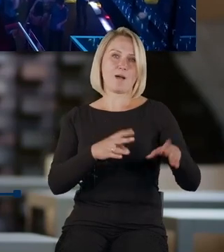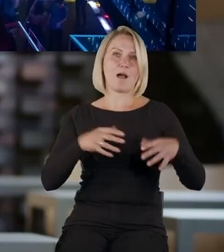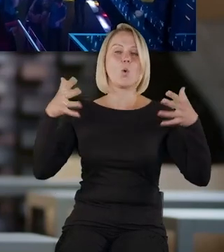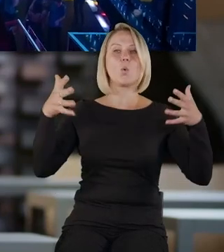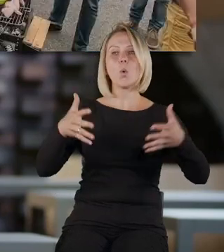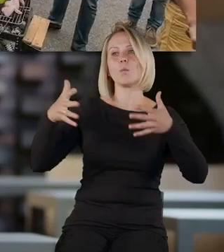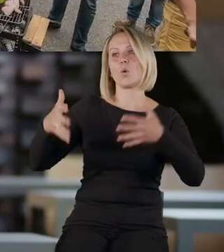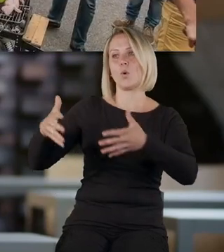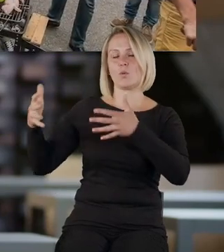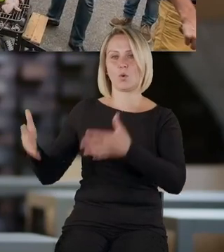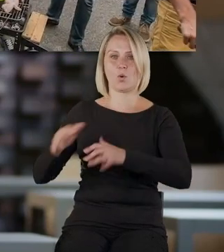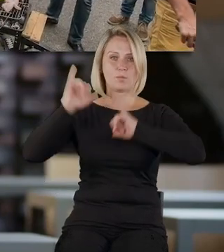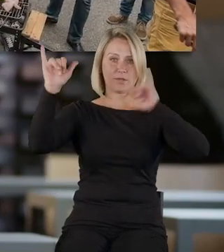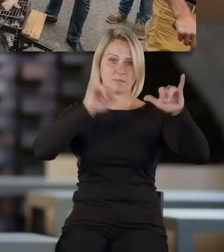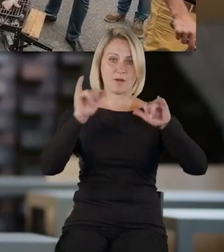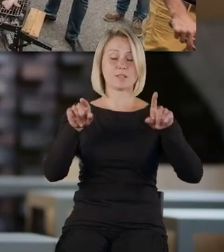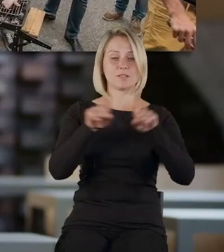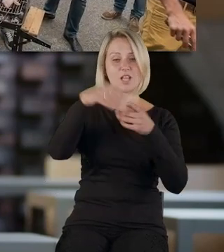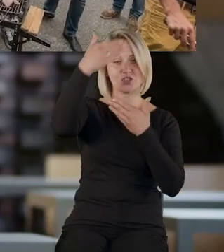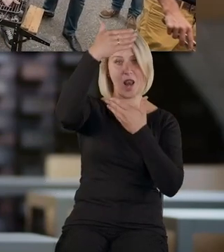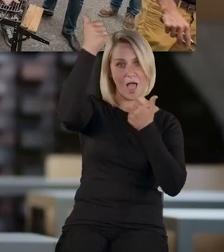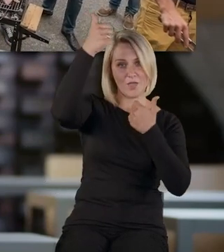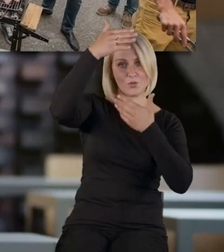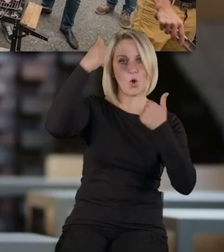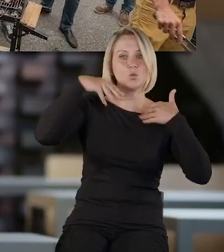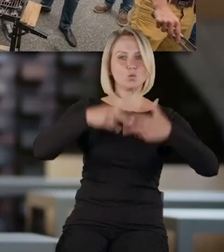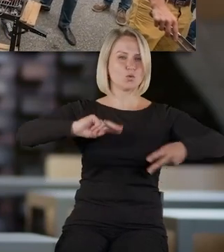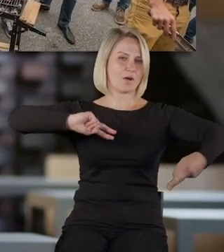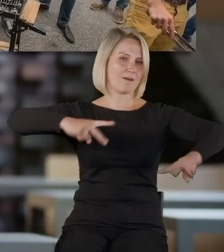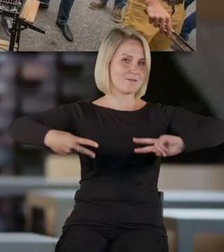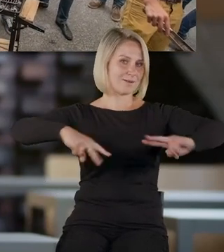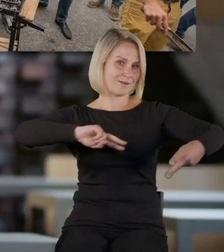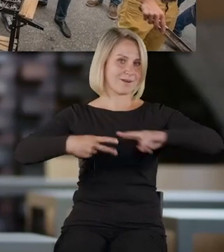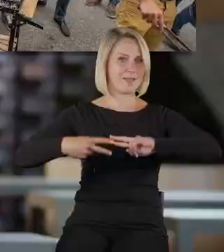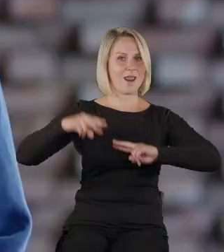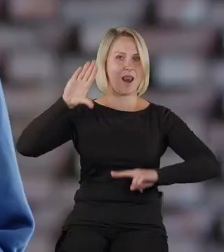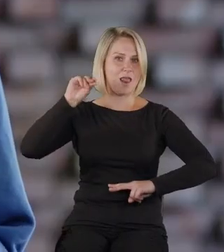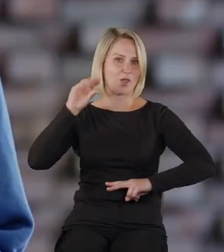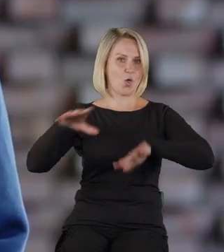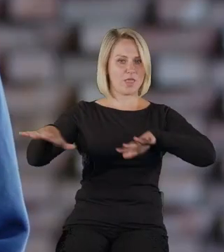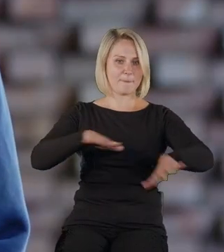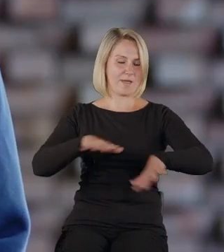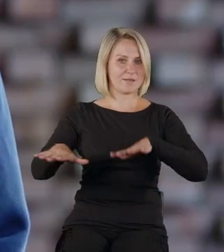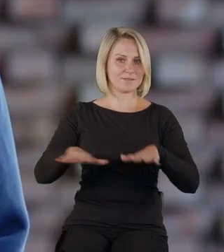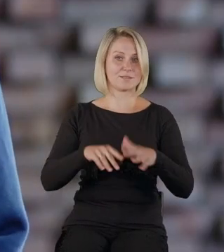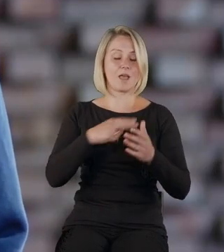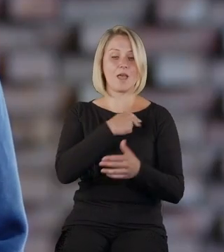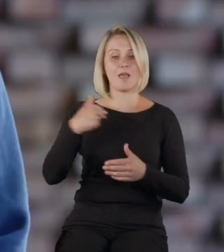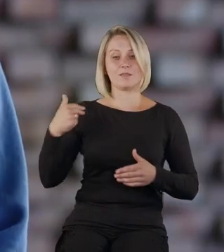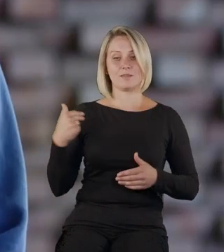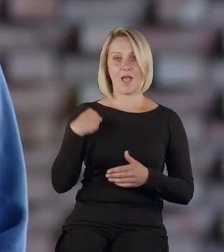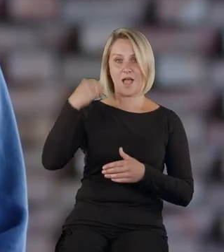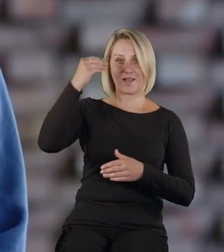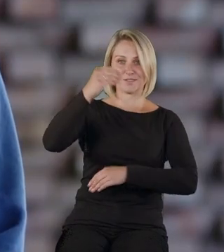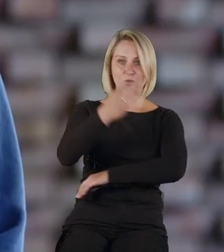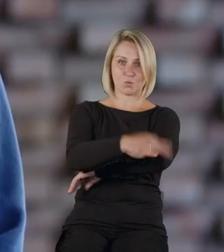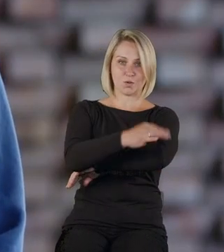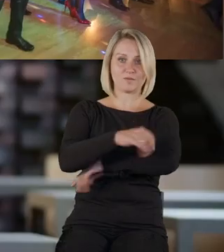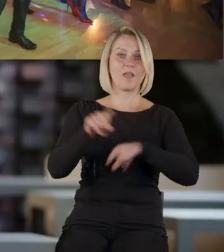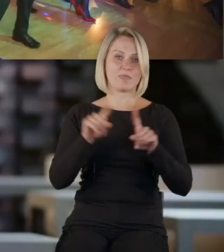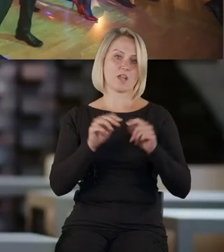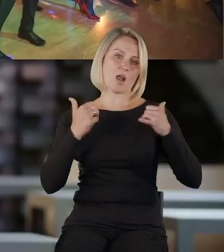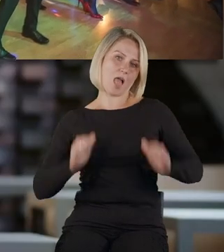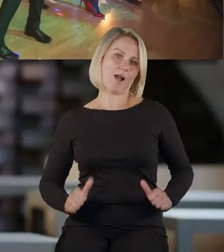klubach. Ponadto latem organizujemy wielkie grillowanie na Ligocie. Na naszej uczelni nie brakuje również